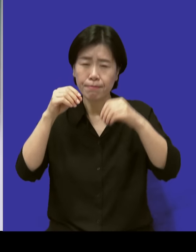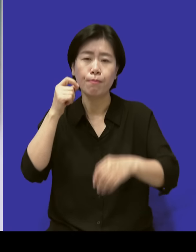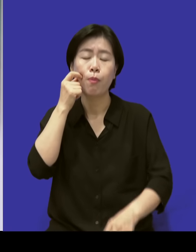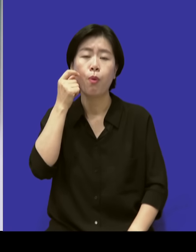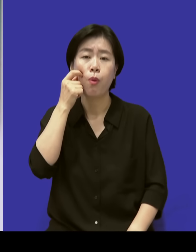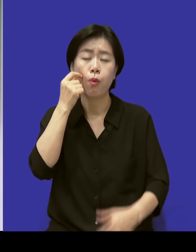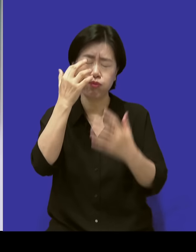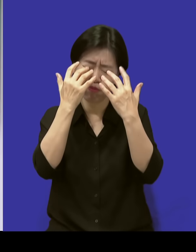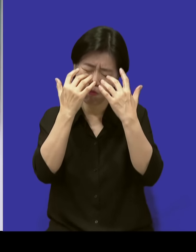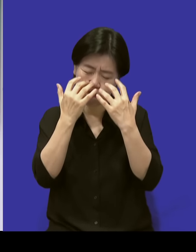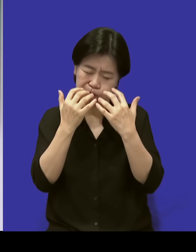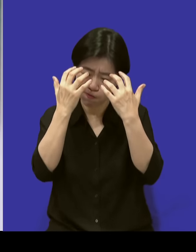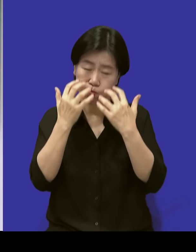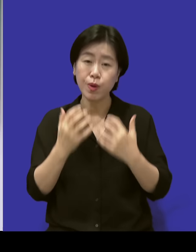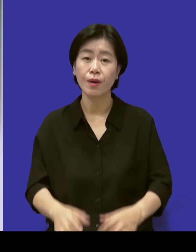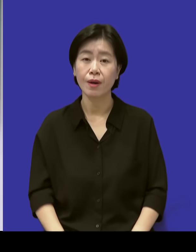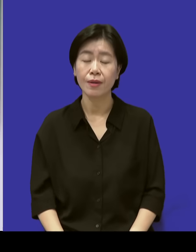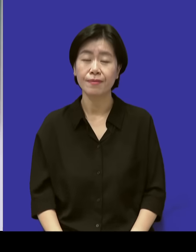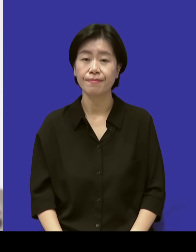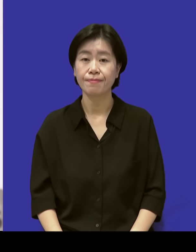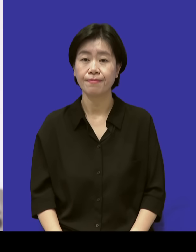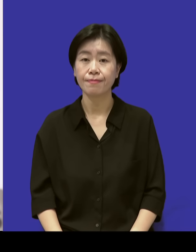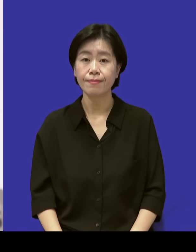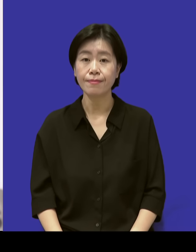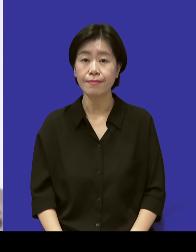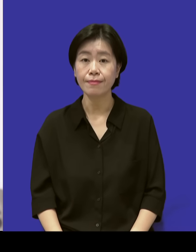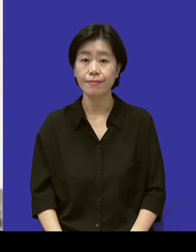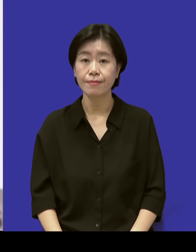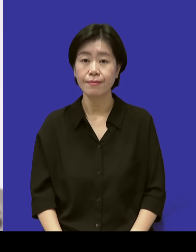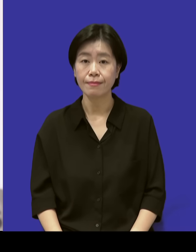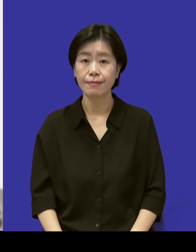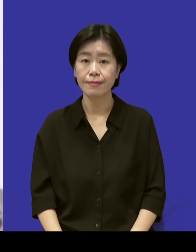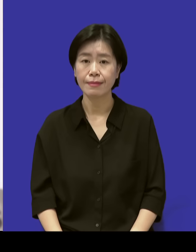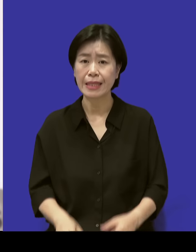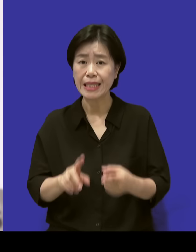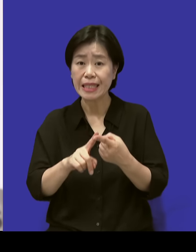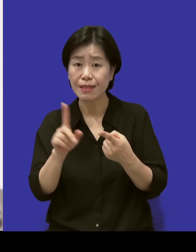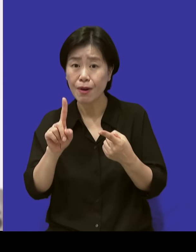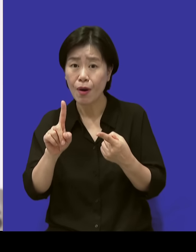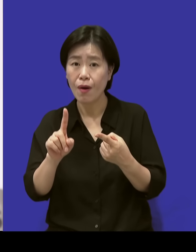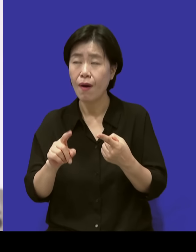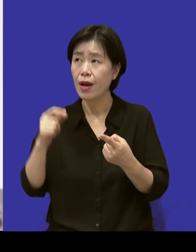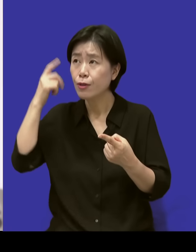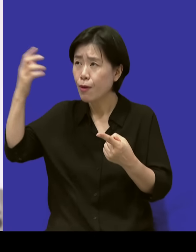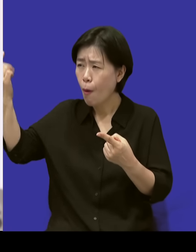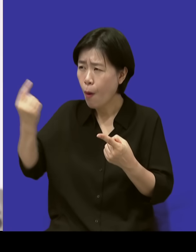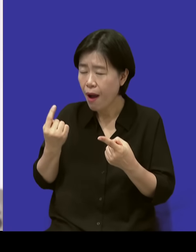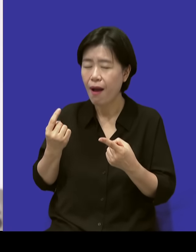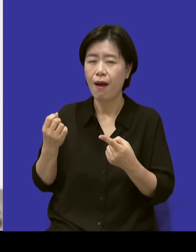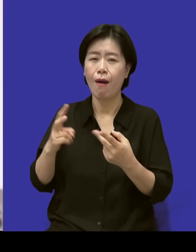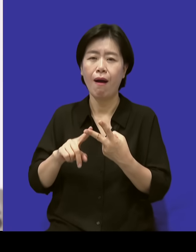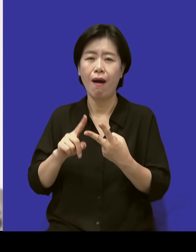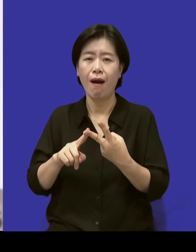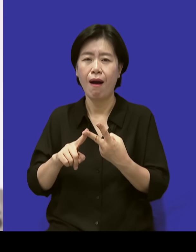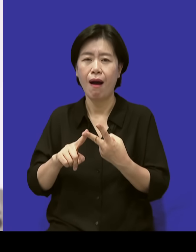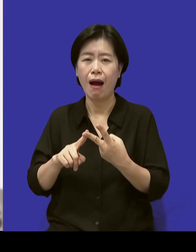쏟아져가지고 한참 울었어요. 집에 가서 혼날 것 생각도 하고 또 성령님도 오시고 막 해서 눈물이 막